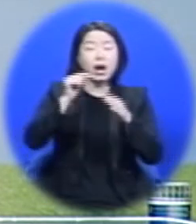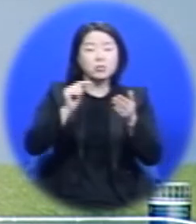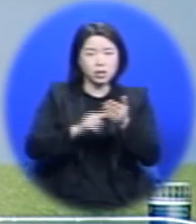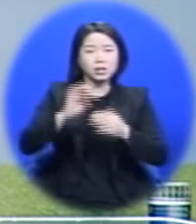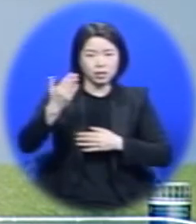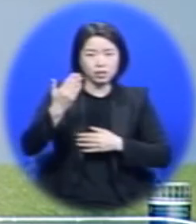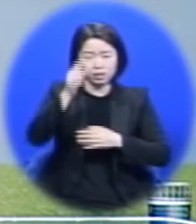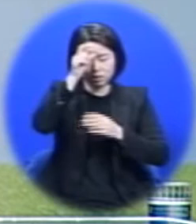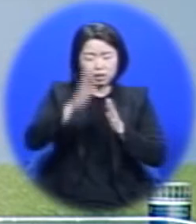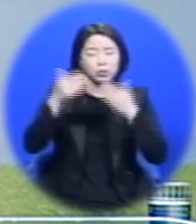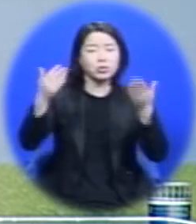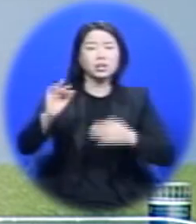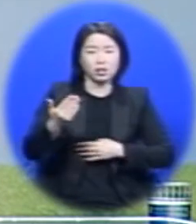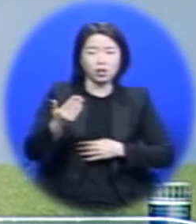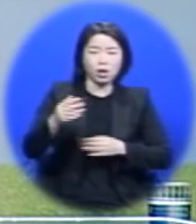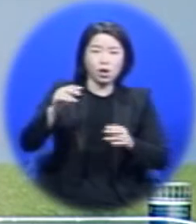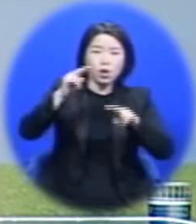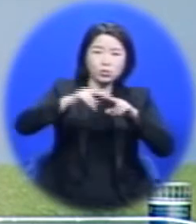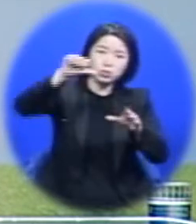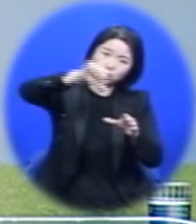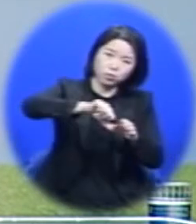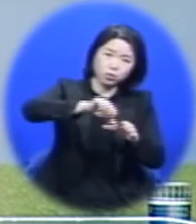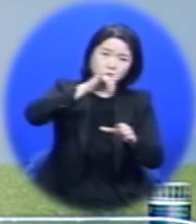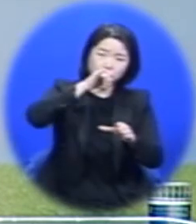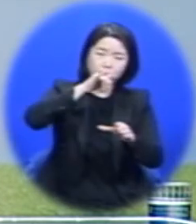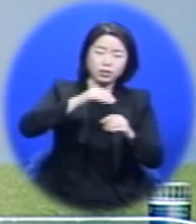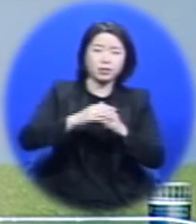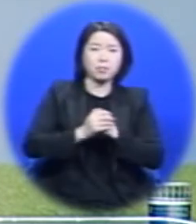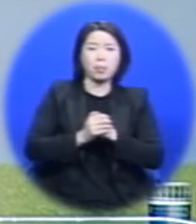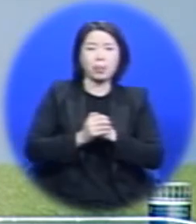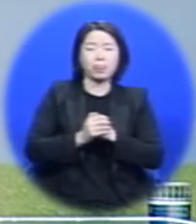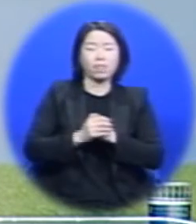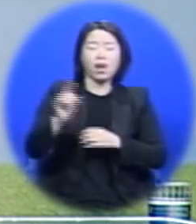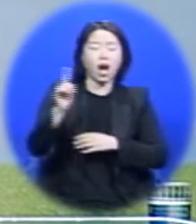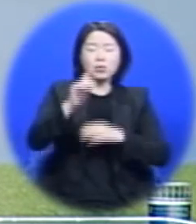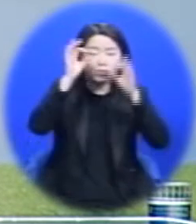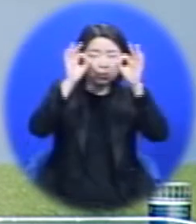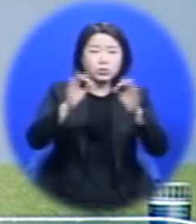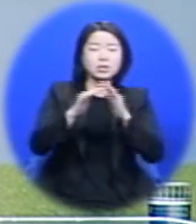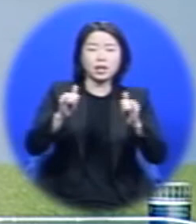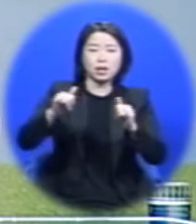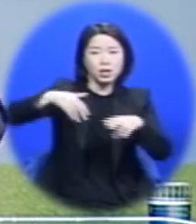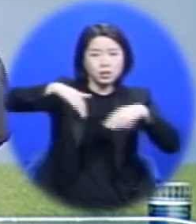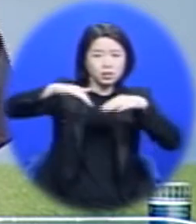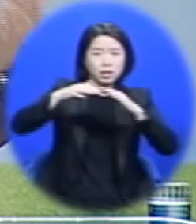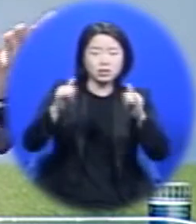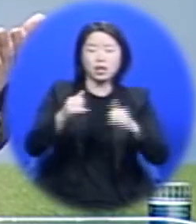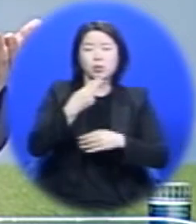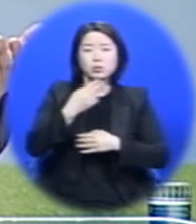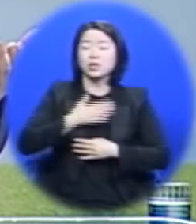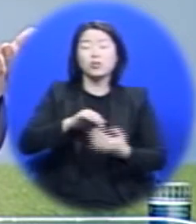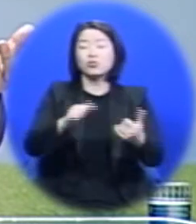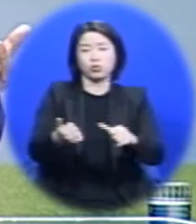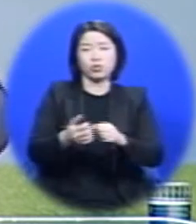심정이어야 되는 거구나. 어떻게 우물에 거꾸로 처박혔어요. 아무도 보는 사람, 지나가는 사람 없으면 그냥 나는 죽는